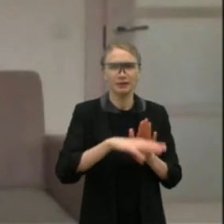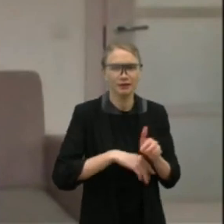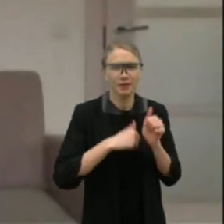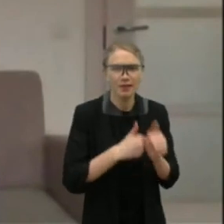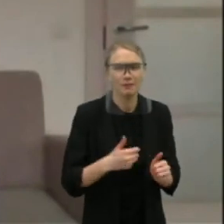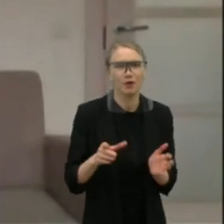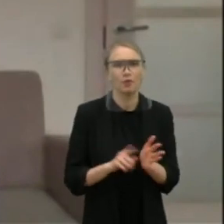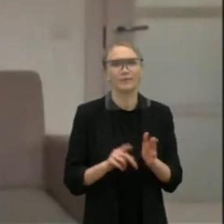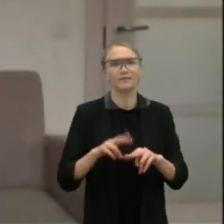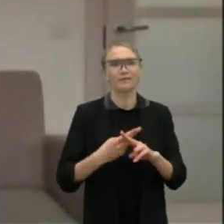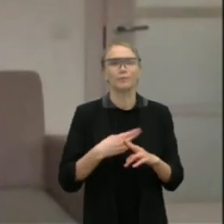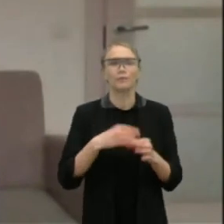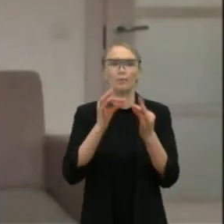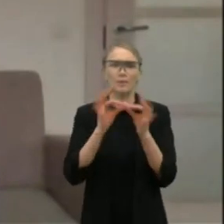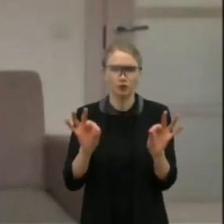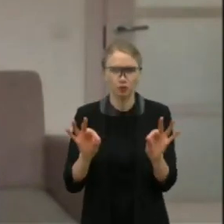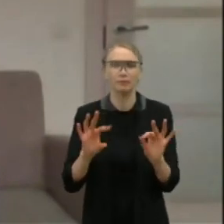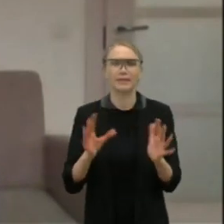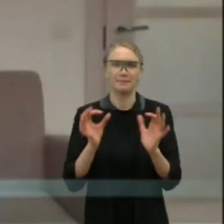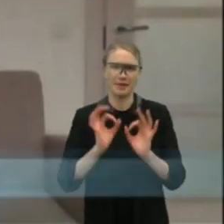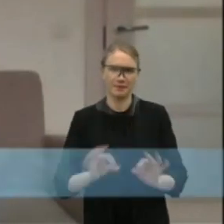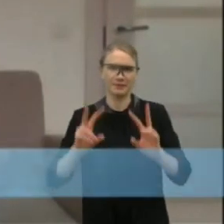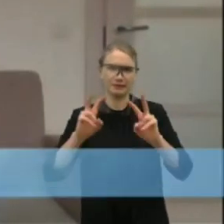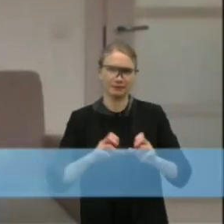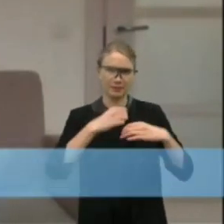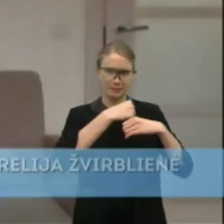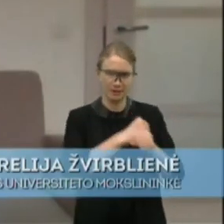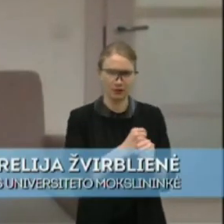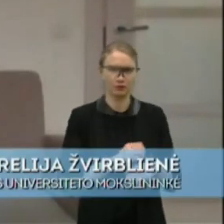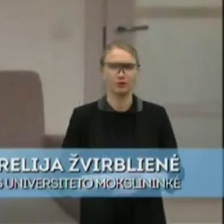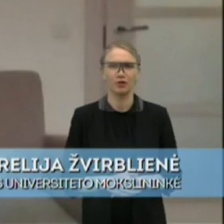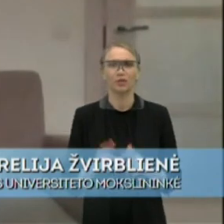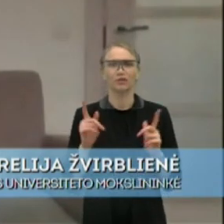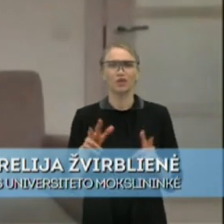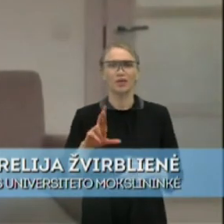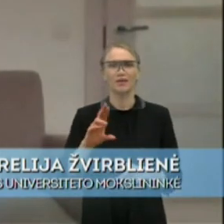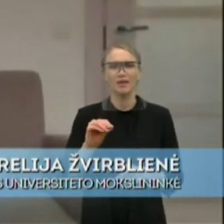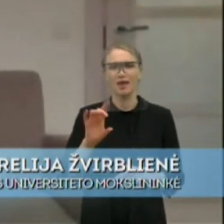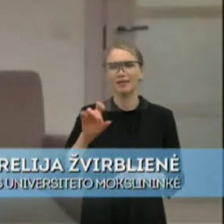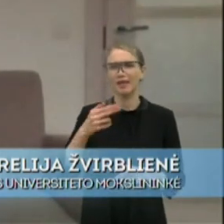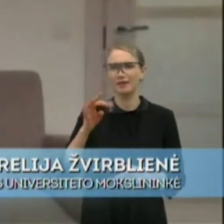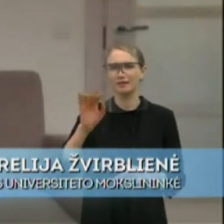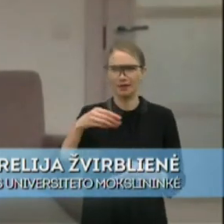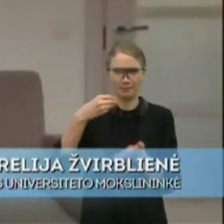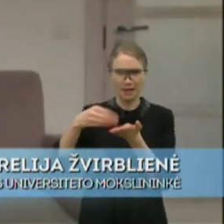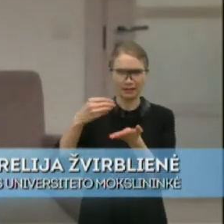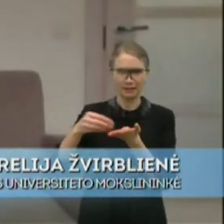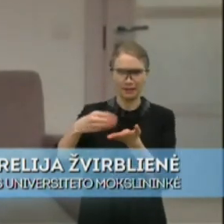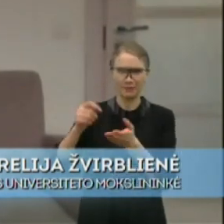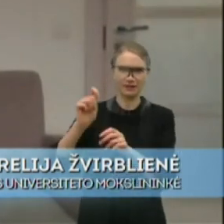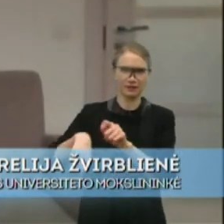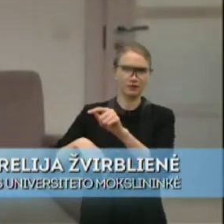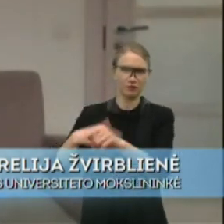pateikti pasiūlymai, kaip tai turėtų būti atliekama. Pavyzdžiui, kad ir reagentai, kurie perkami ir kurių